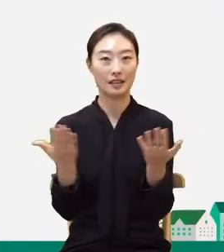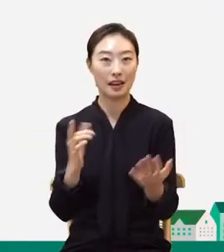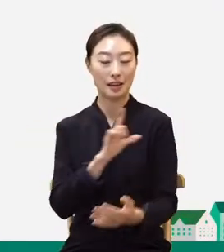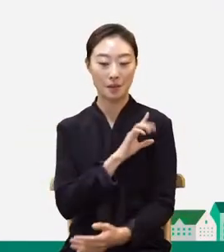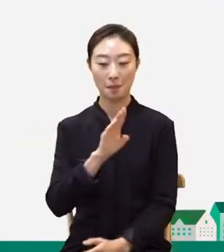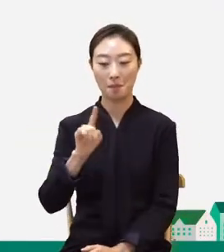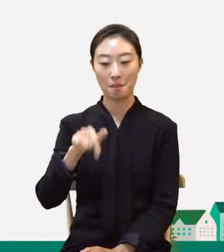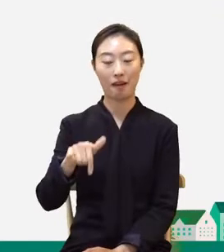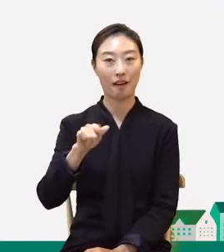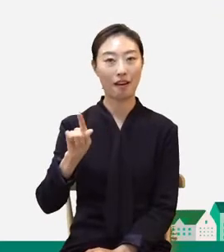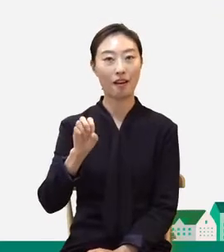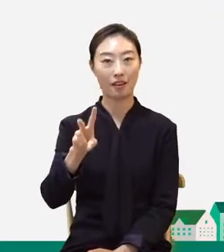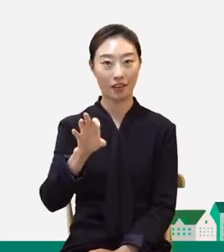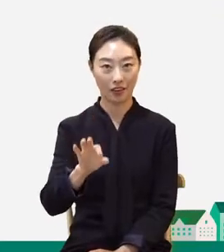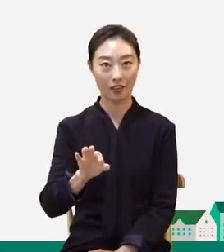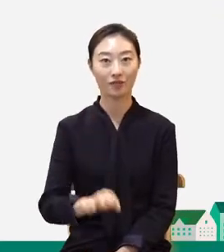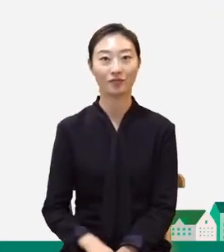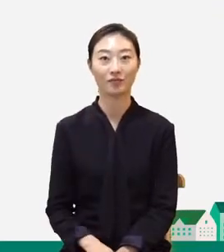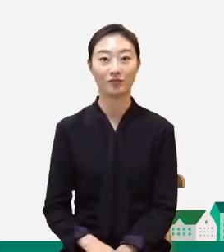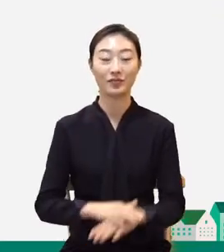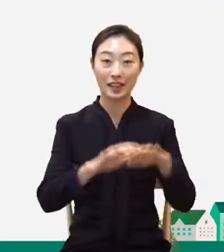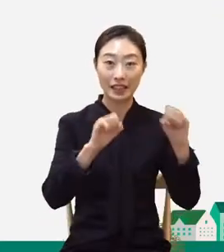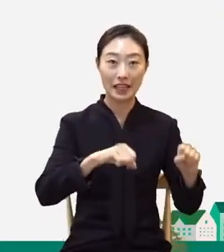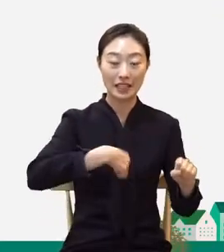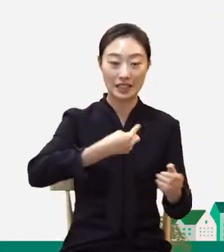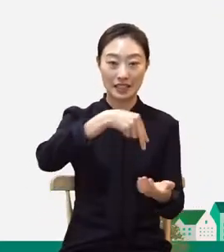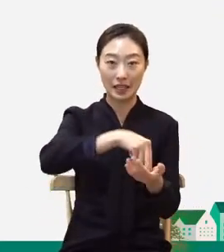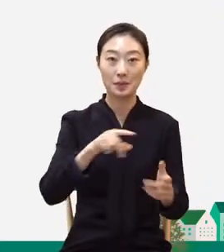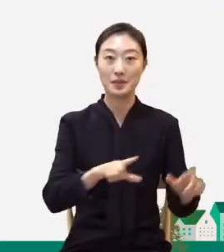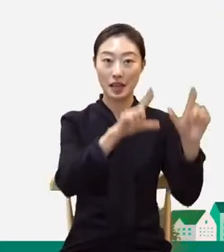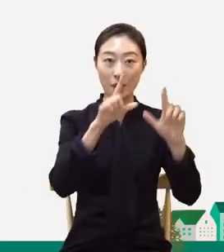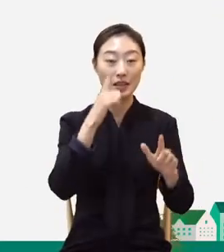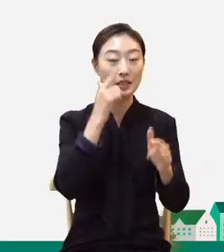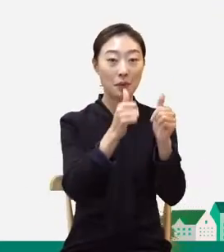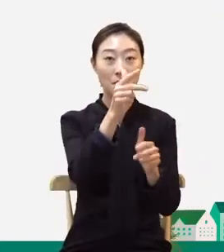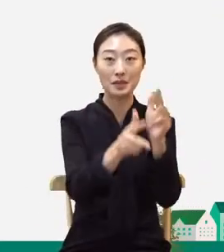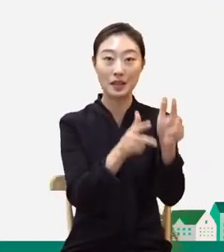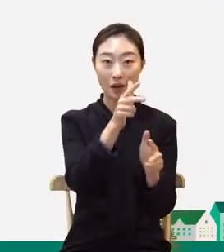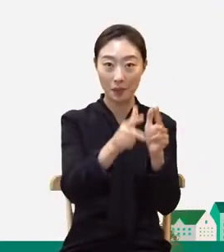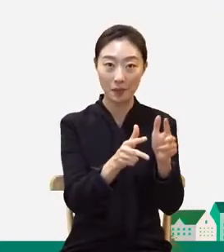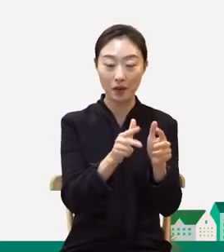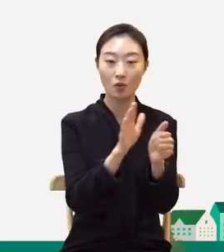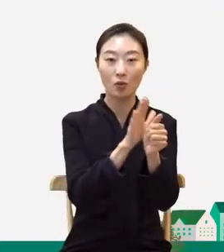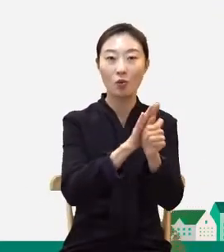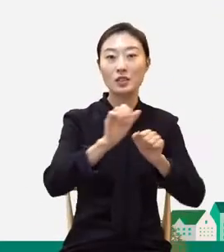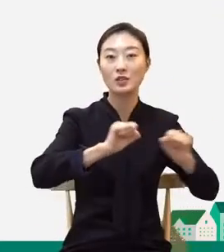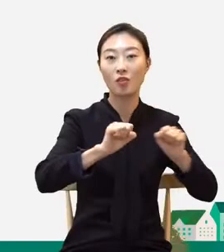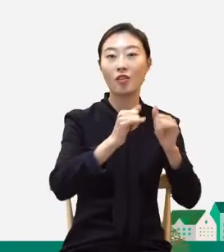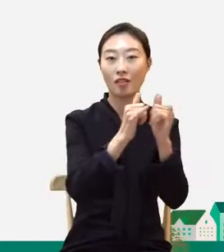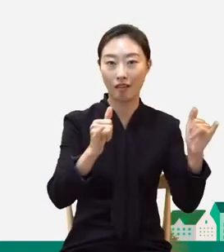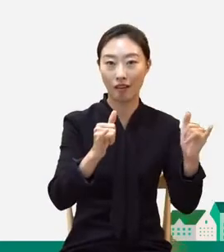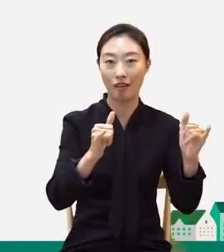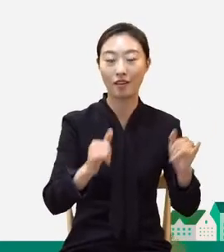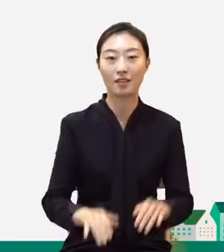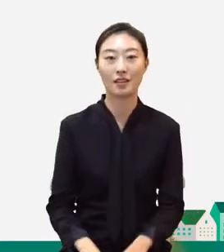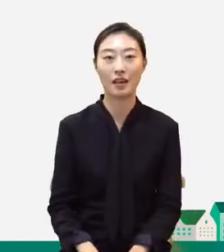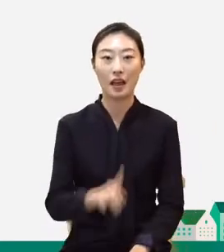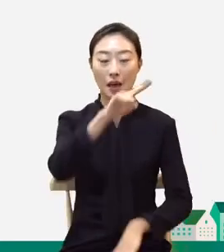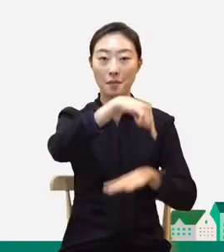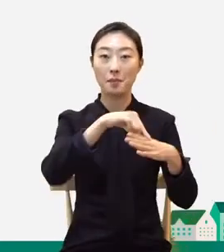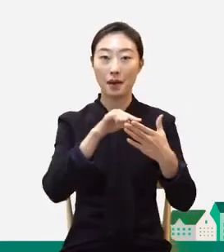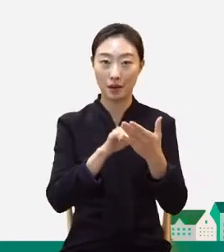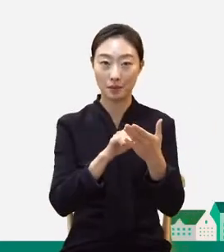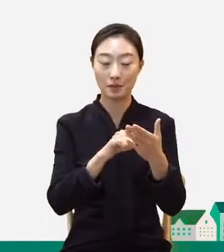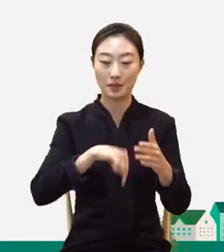합니다. 안녕하세요. 저는 자립생활주택 시범사업에서 동료지원가로 활동한 이후 지금